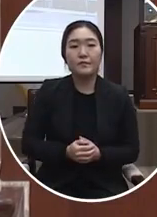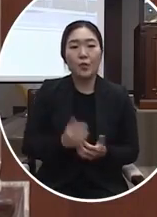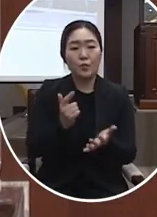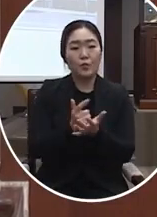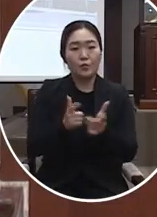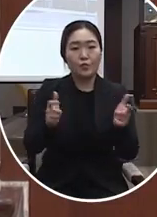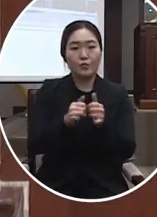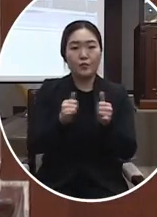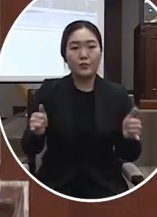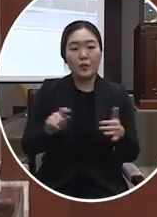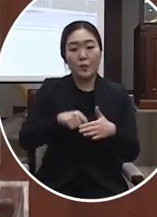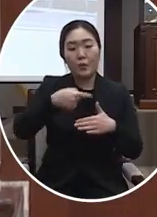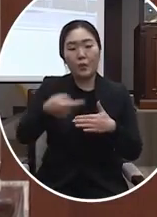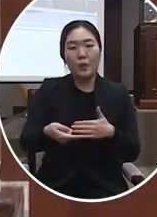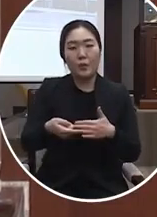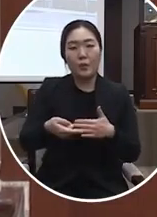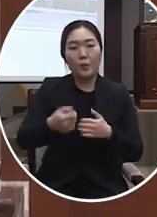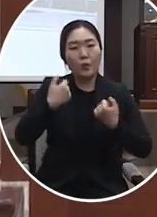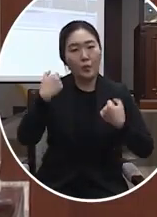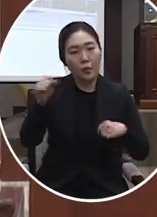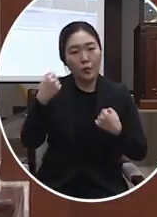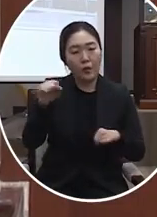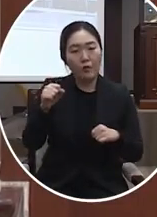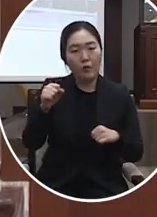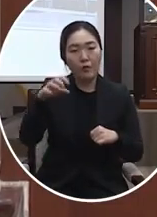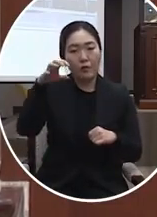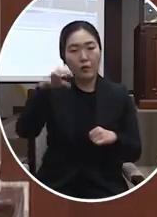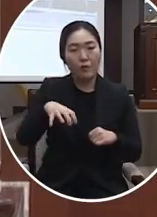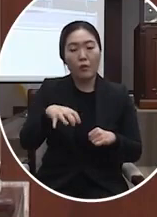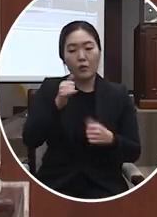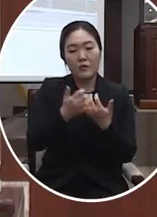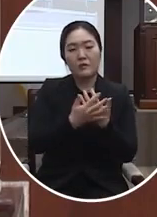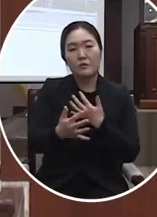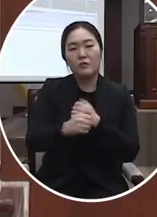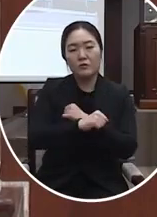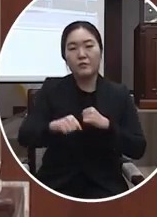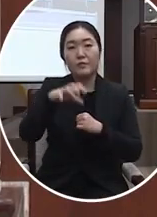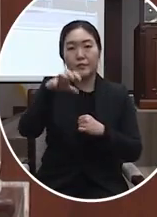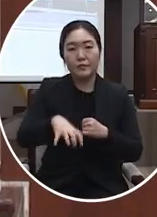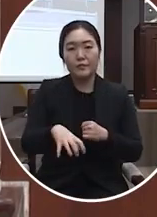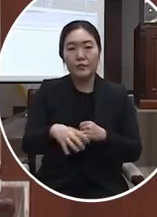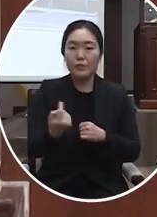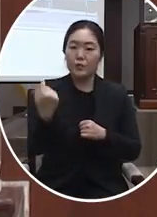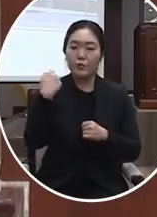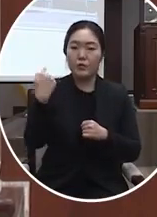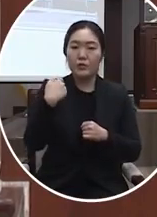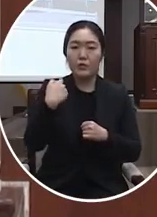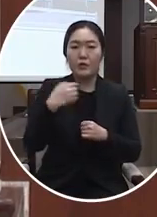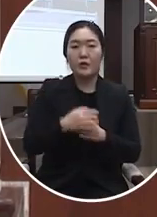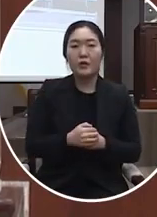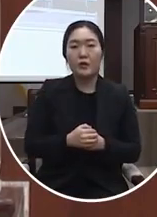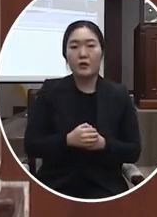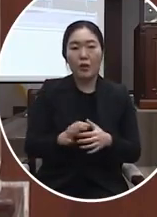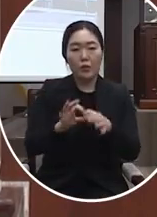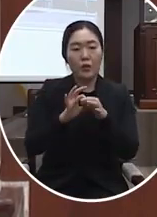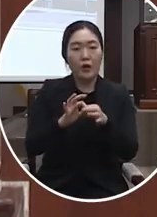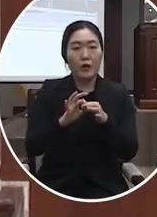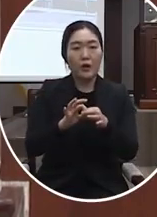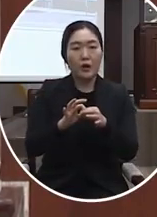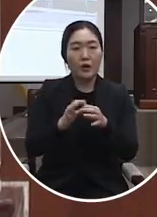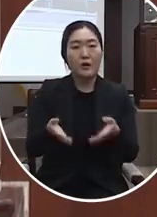현재 노원구민회관 앞쪽 건물은 집회나 공연장으로 이용하고 있는 대강당이, 뒤쪽 건물은 직능,